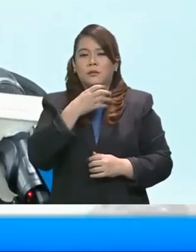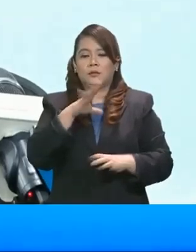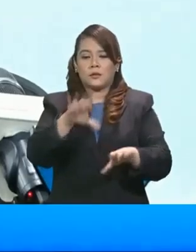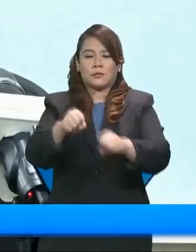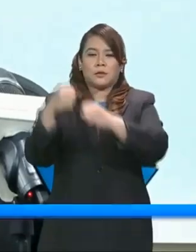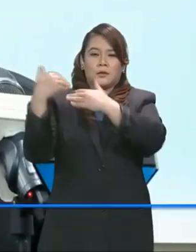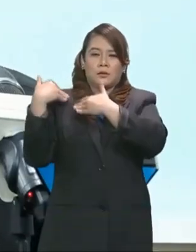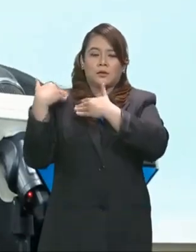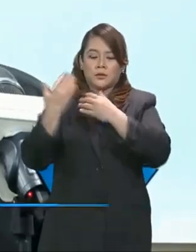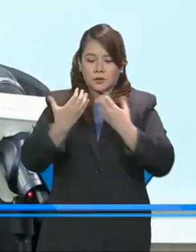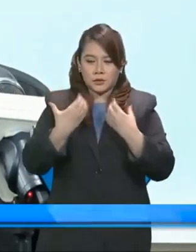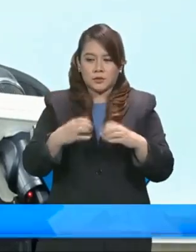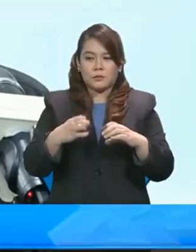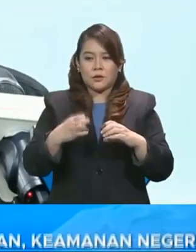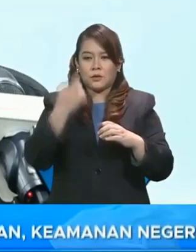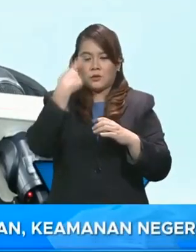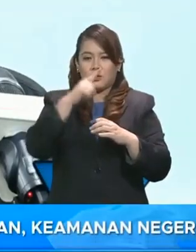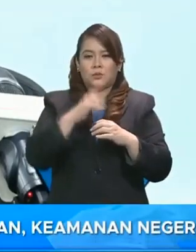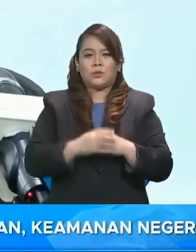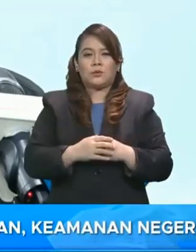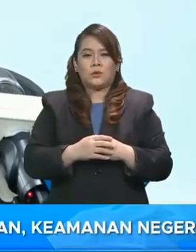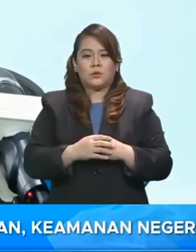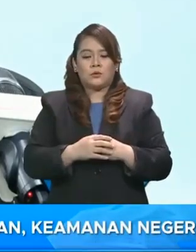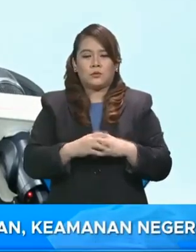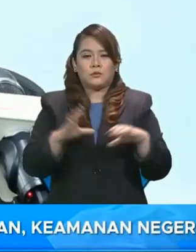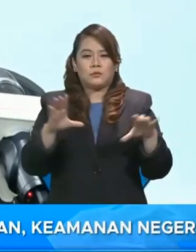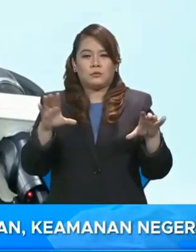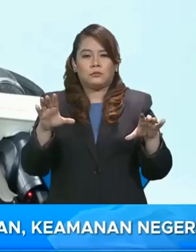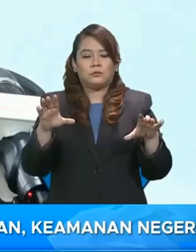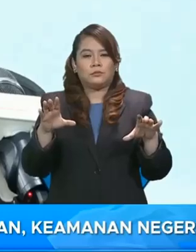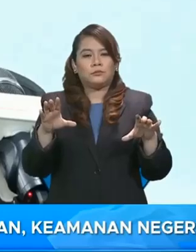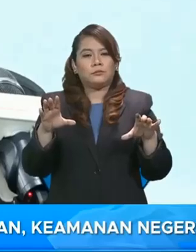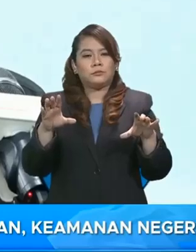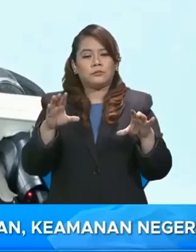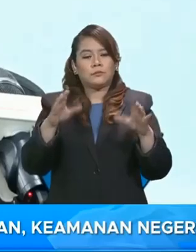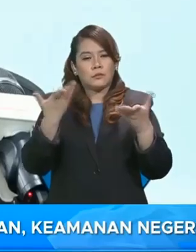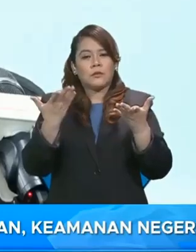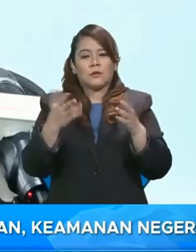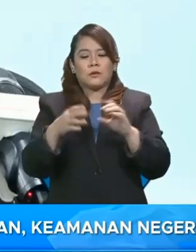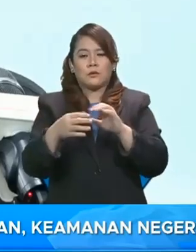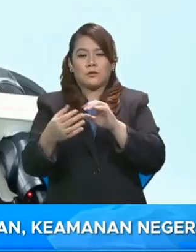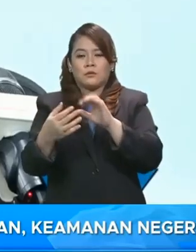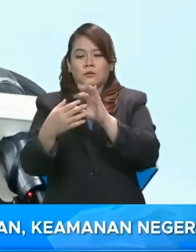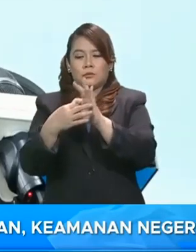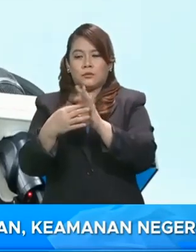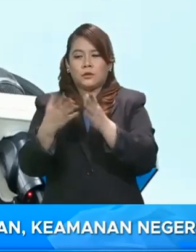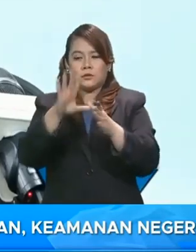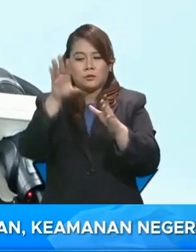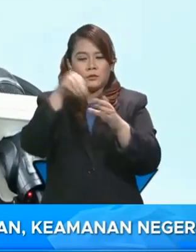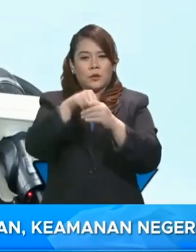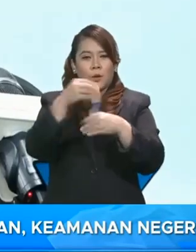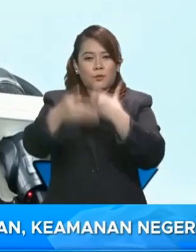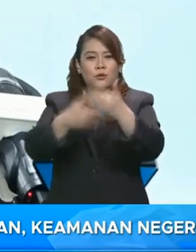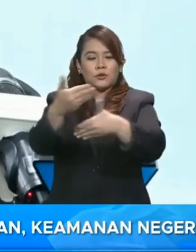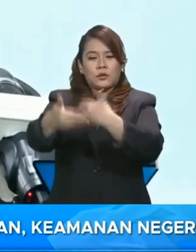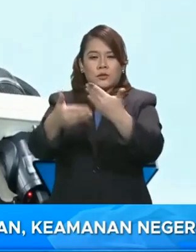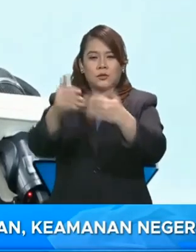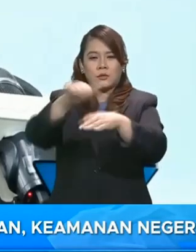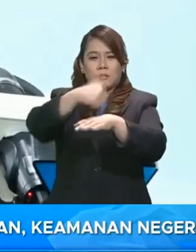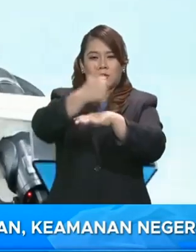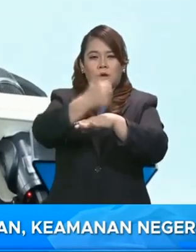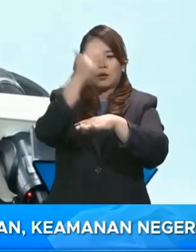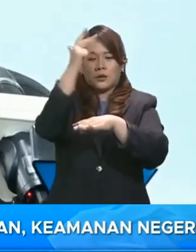untuk segera mewujudkan kestabilan politik dengan melibatkan diri dalam proses